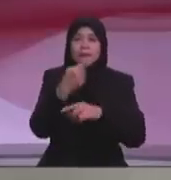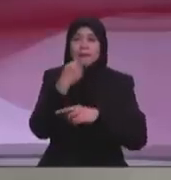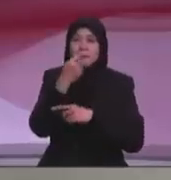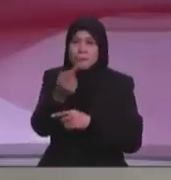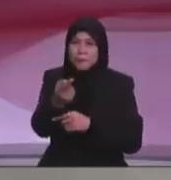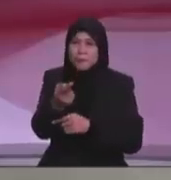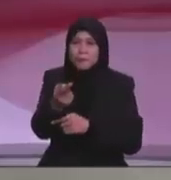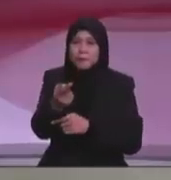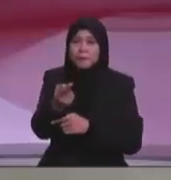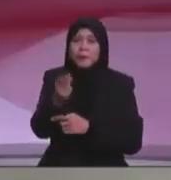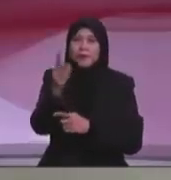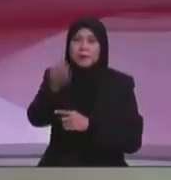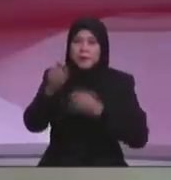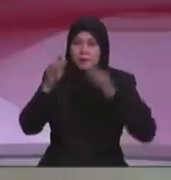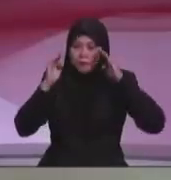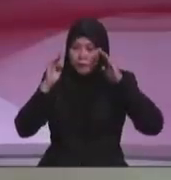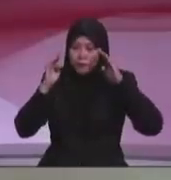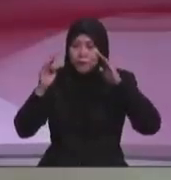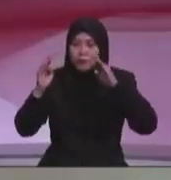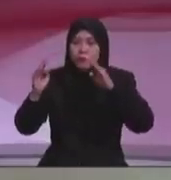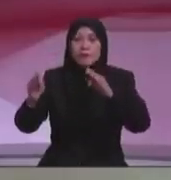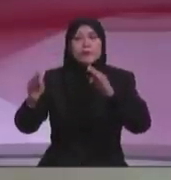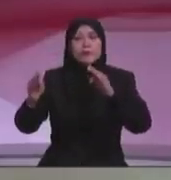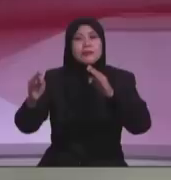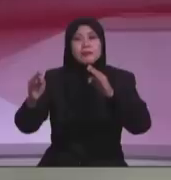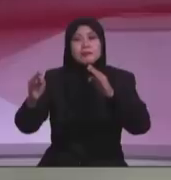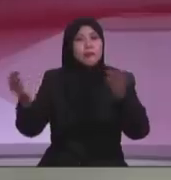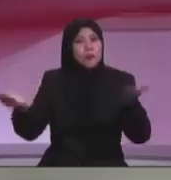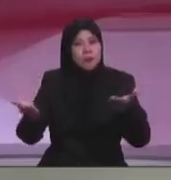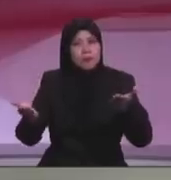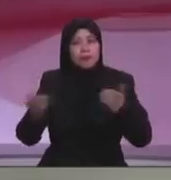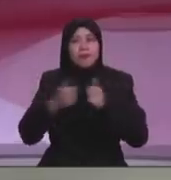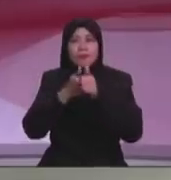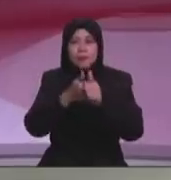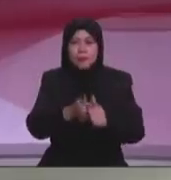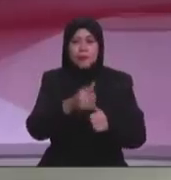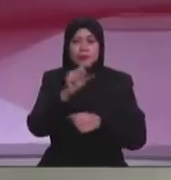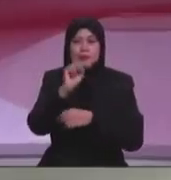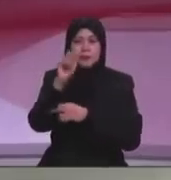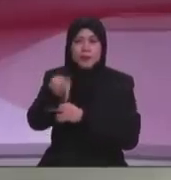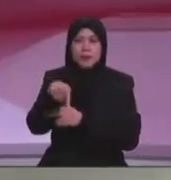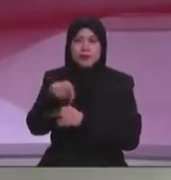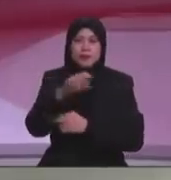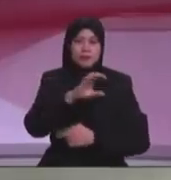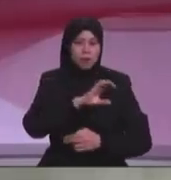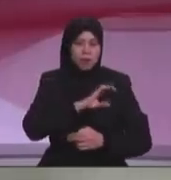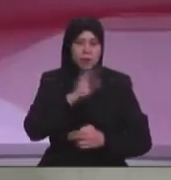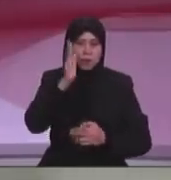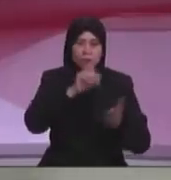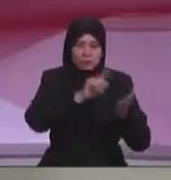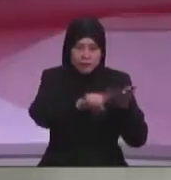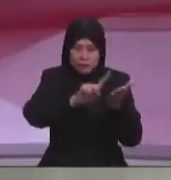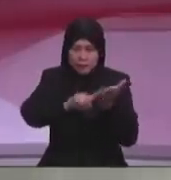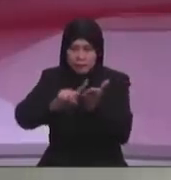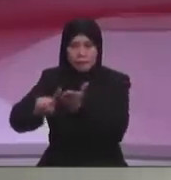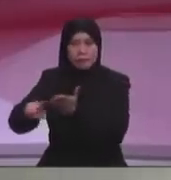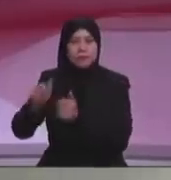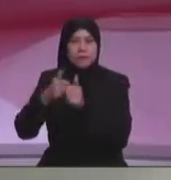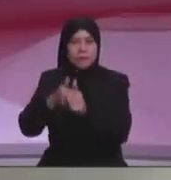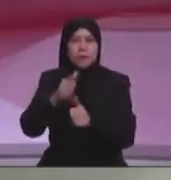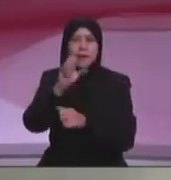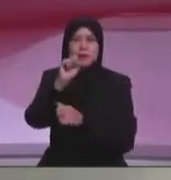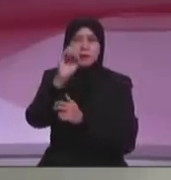tetapi memfokuskan kepada pematuhan SOP. Maka polis akan lebih